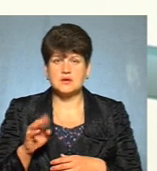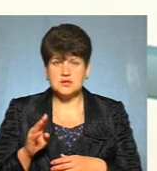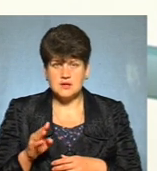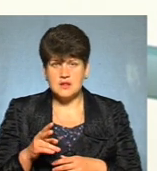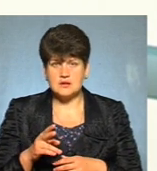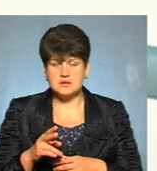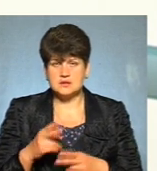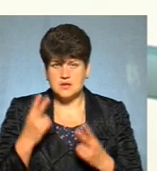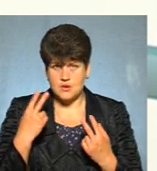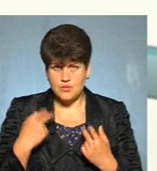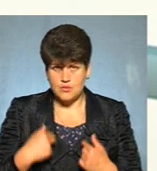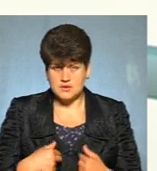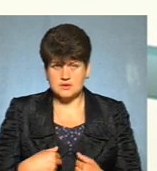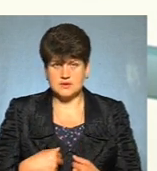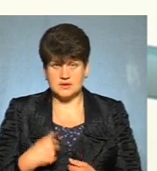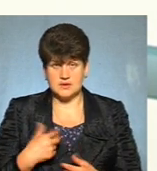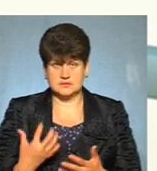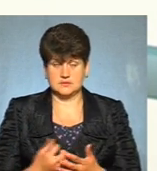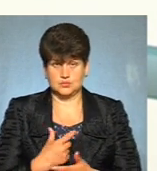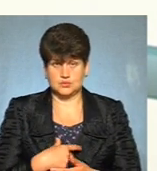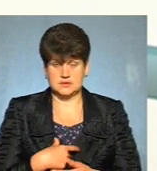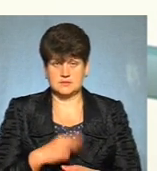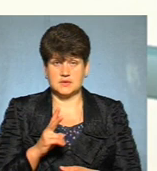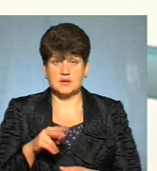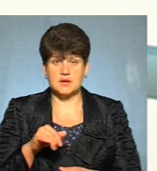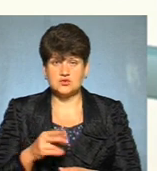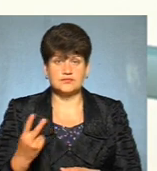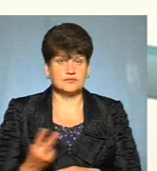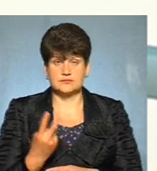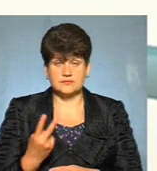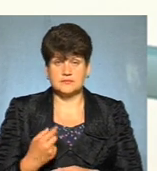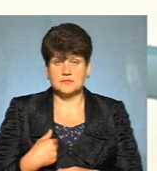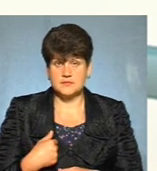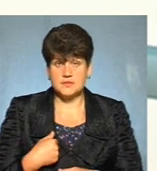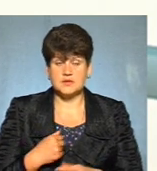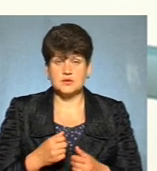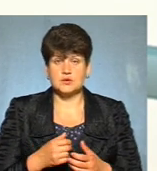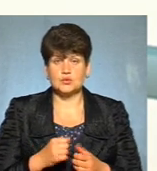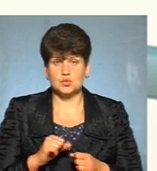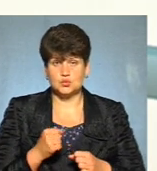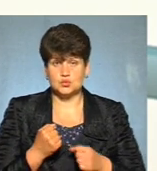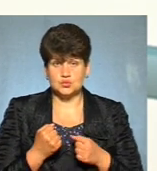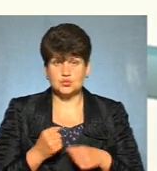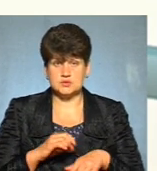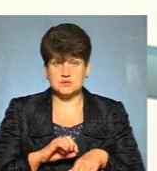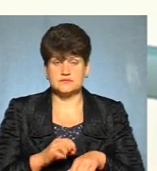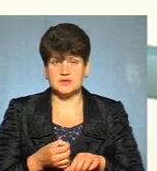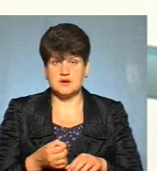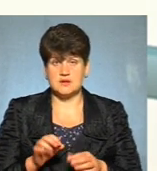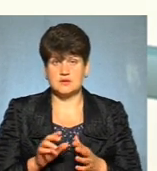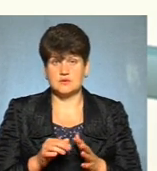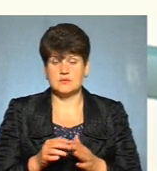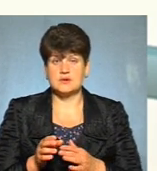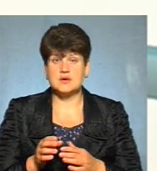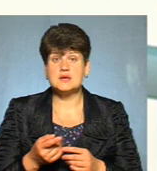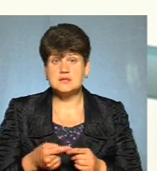на власному тілі виявляв кліщів, це було двічі, то мені друзі видаляли саме таким от способом. І